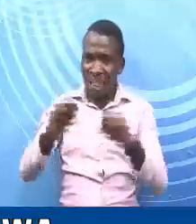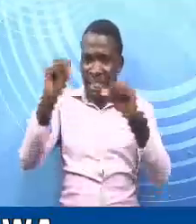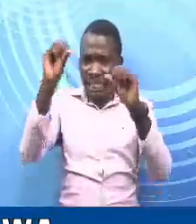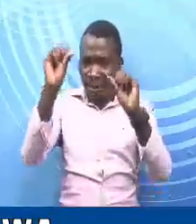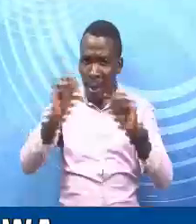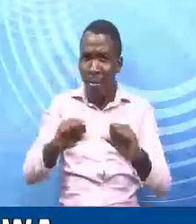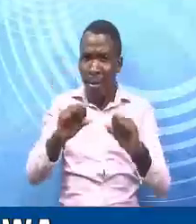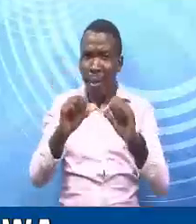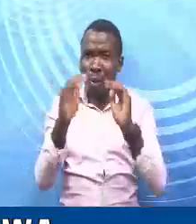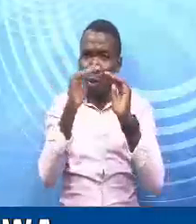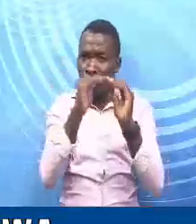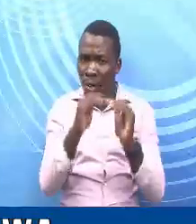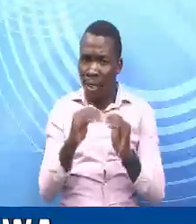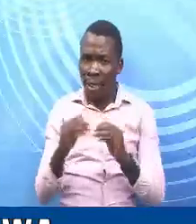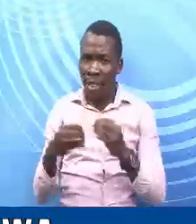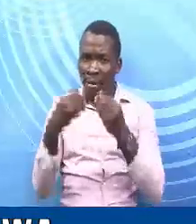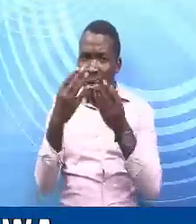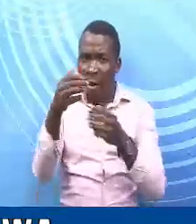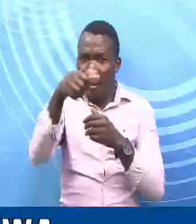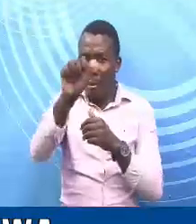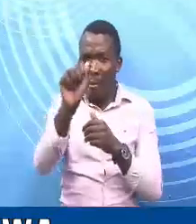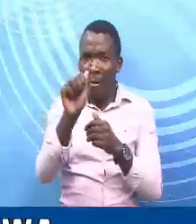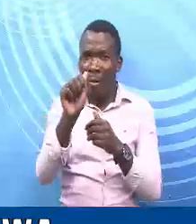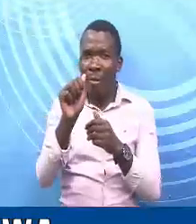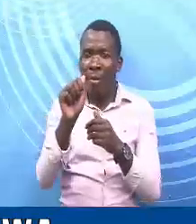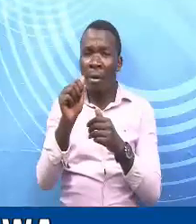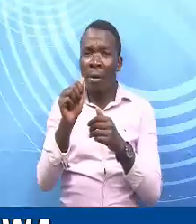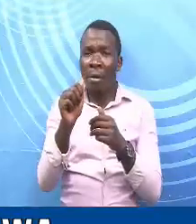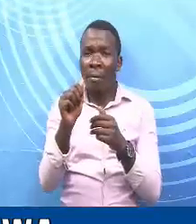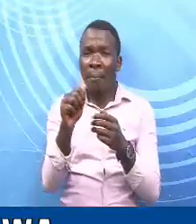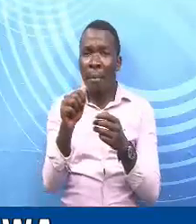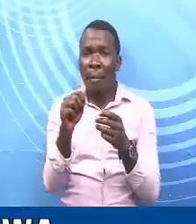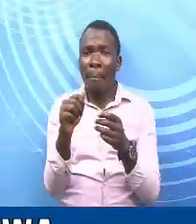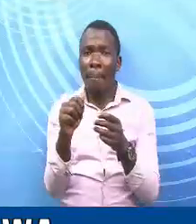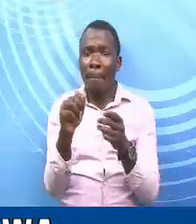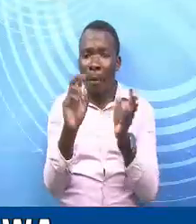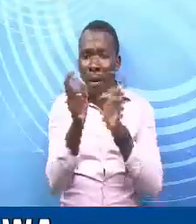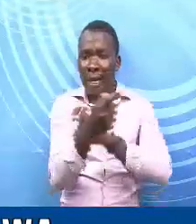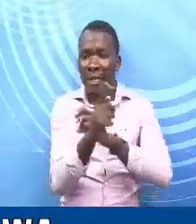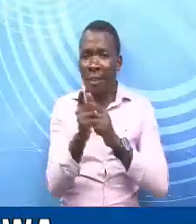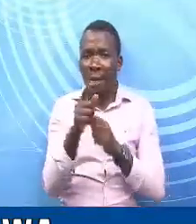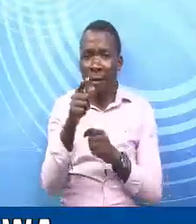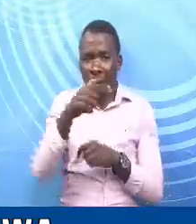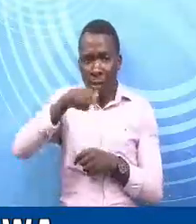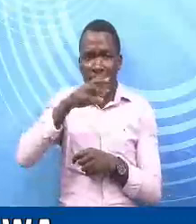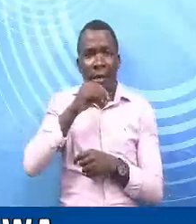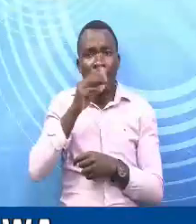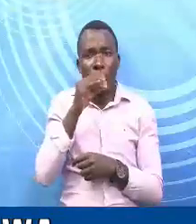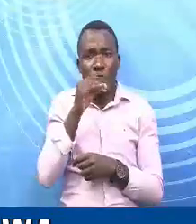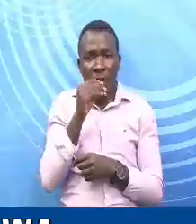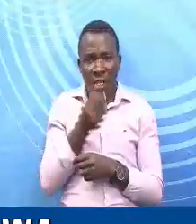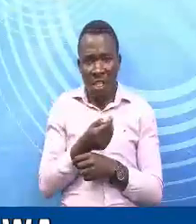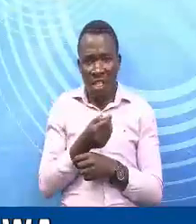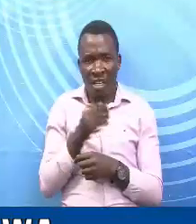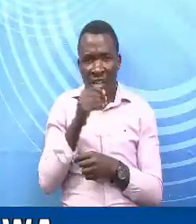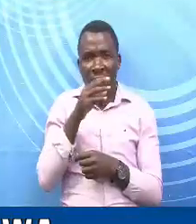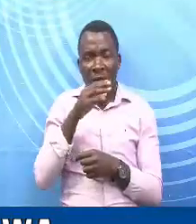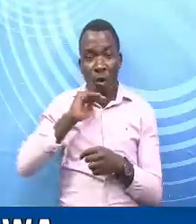buringanire babahaye bo baratwigaranzwe ntago tukivuga urumva ko tutakivuga umugore yahawe